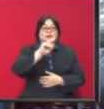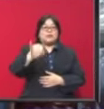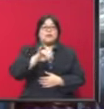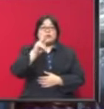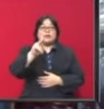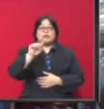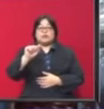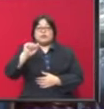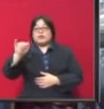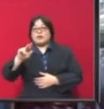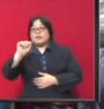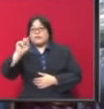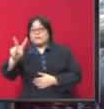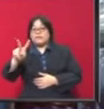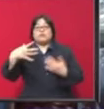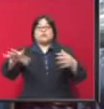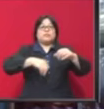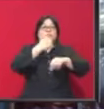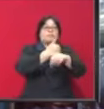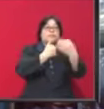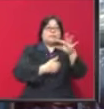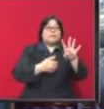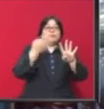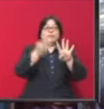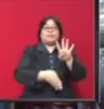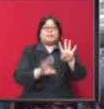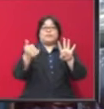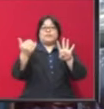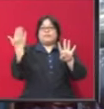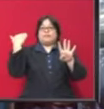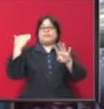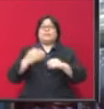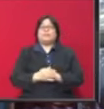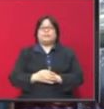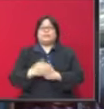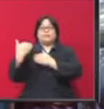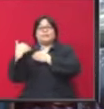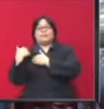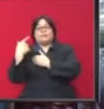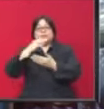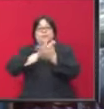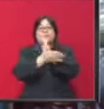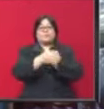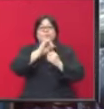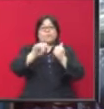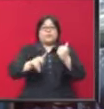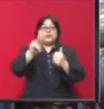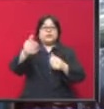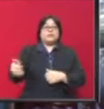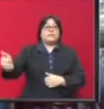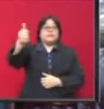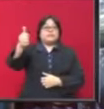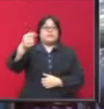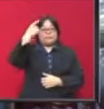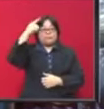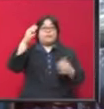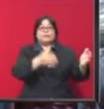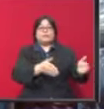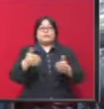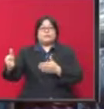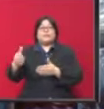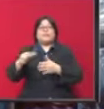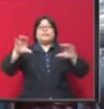telah ditubuhkan pada 14oktober yang lalu memainkan peranan sebagai catatan kuase Indo bagi